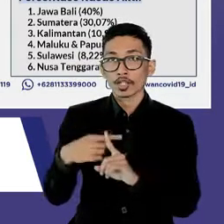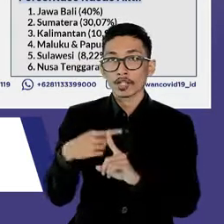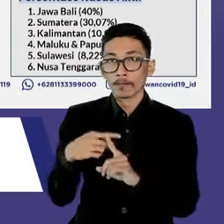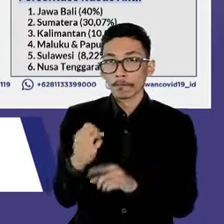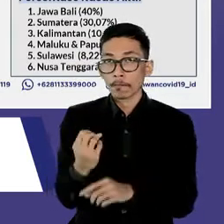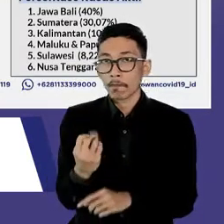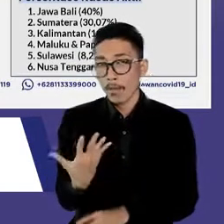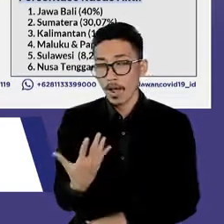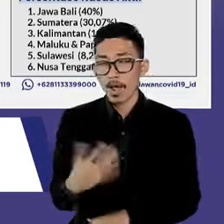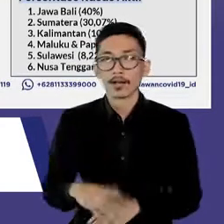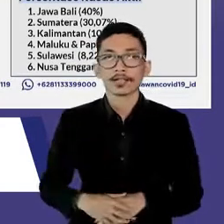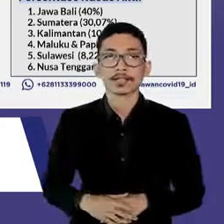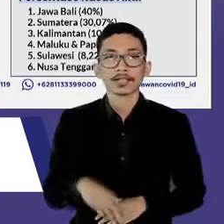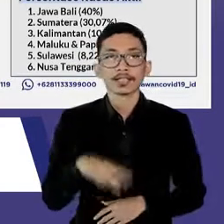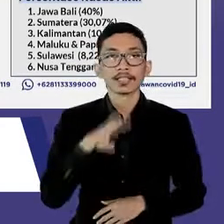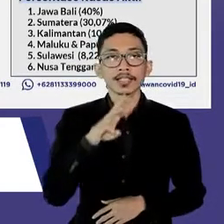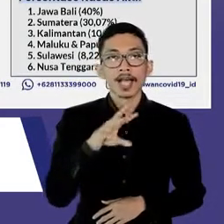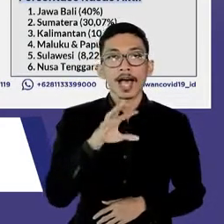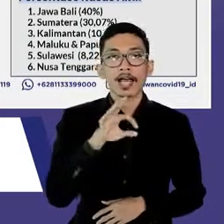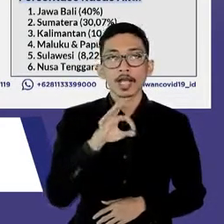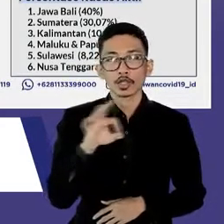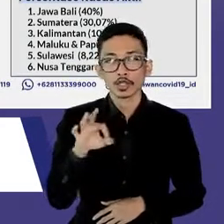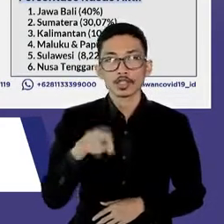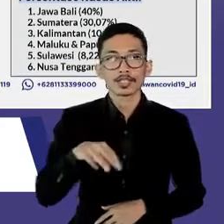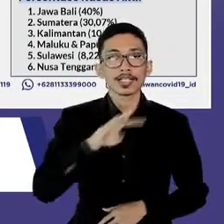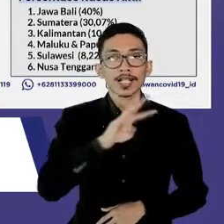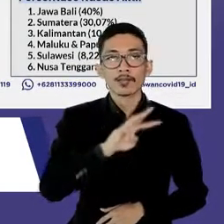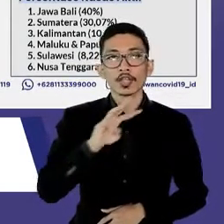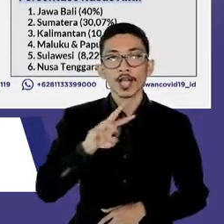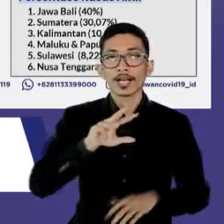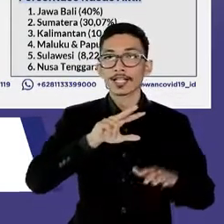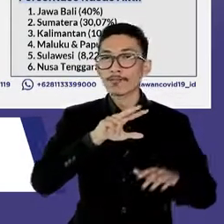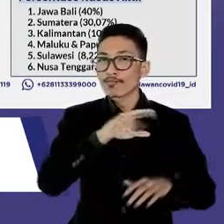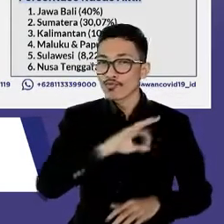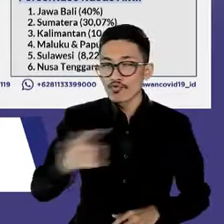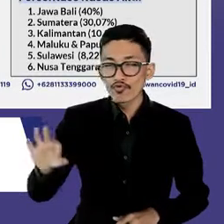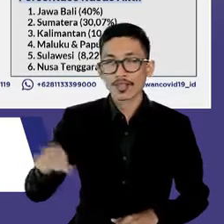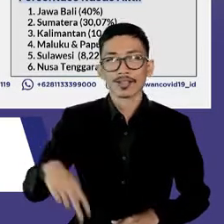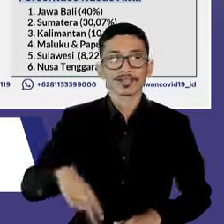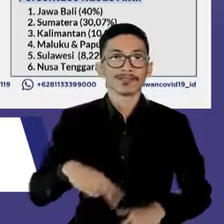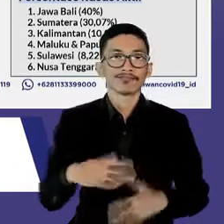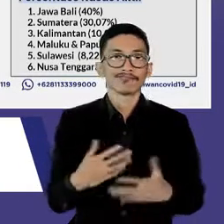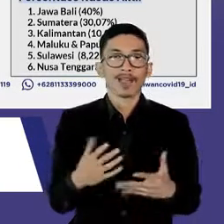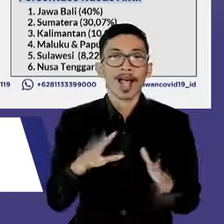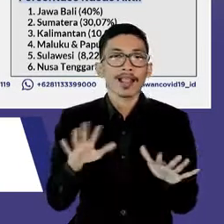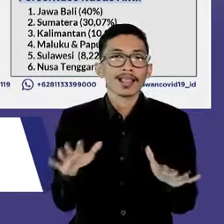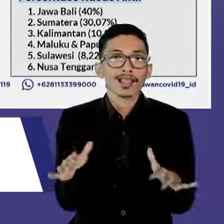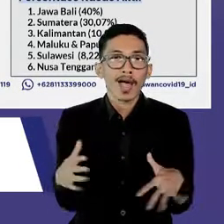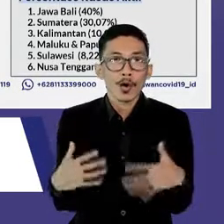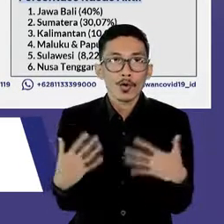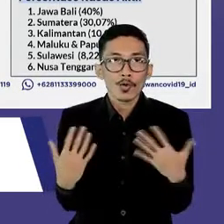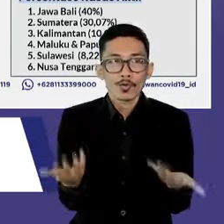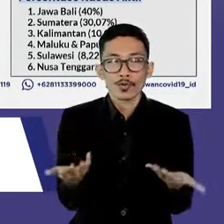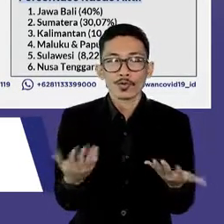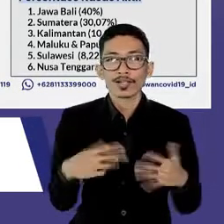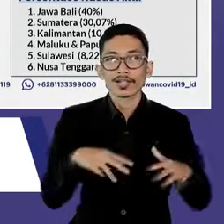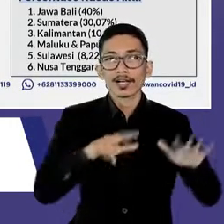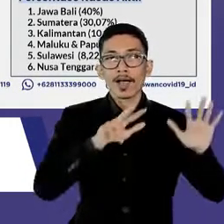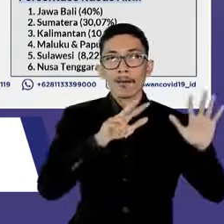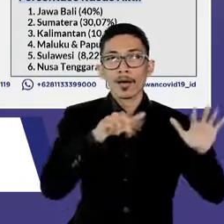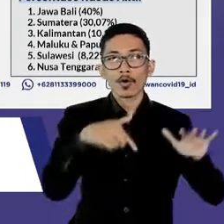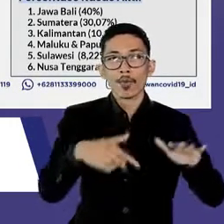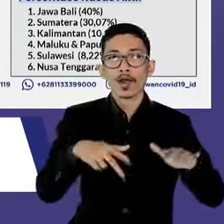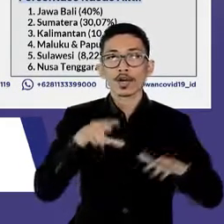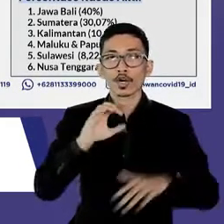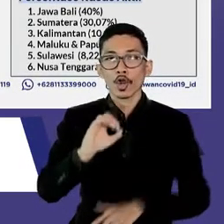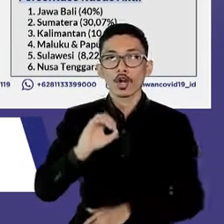angka 333000 810 kasus atau menyumbang 8,0 Delapan